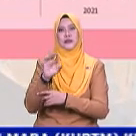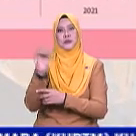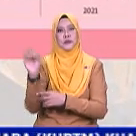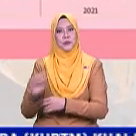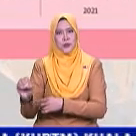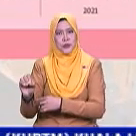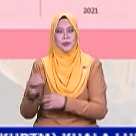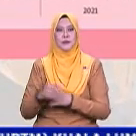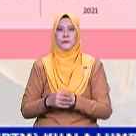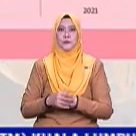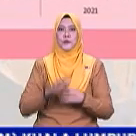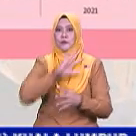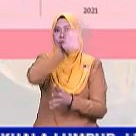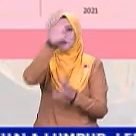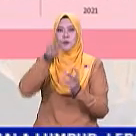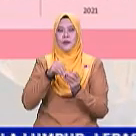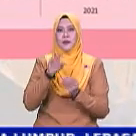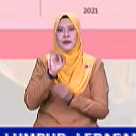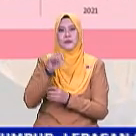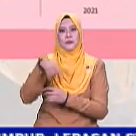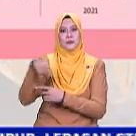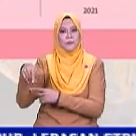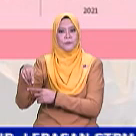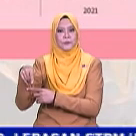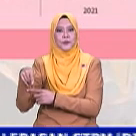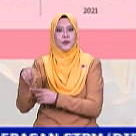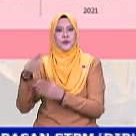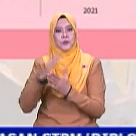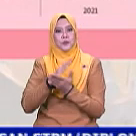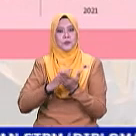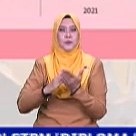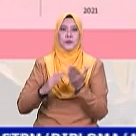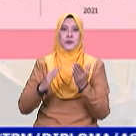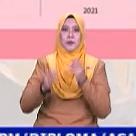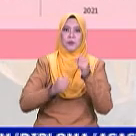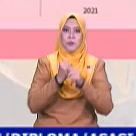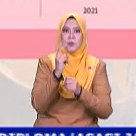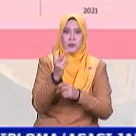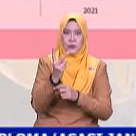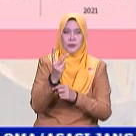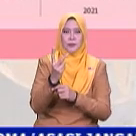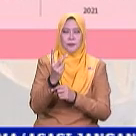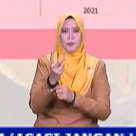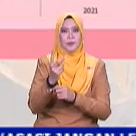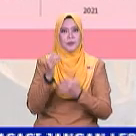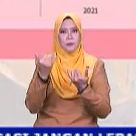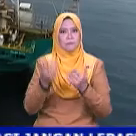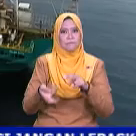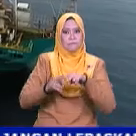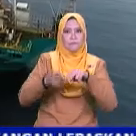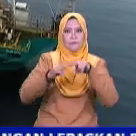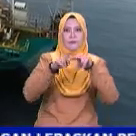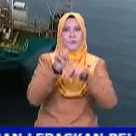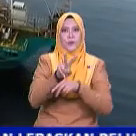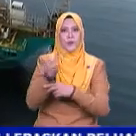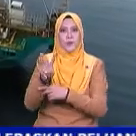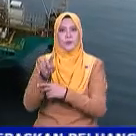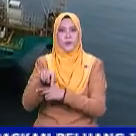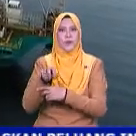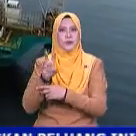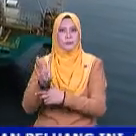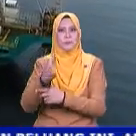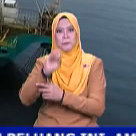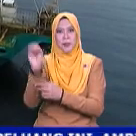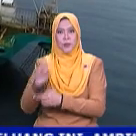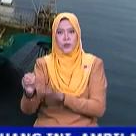19%. Secara keseluruhan, IPP pada suku tahun kedua tahun ini melonjak